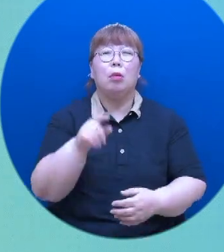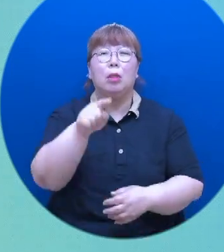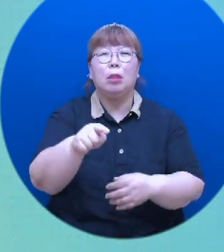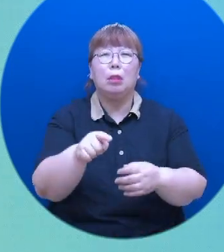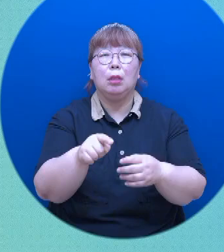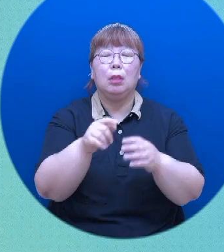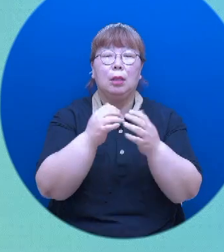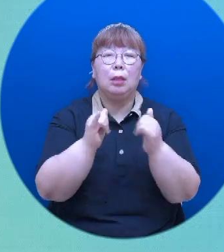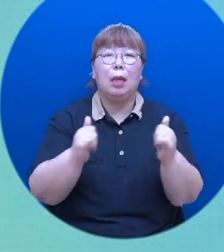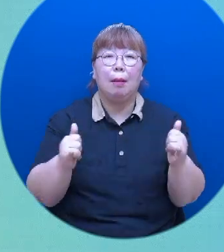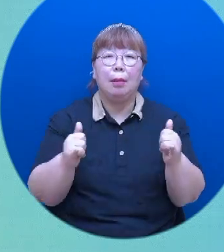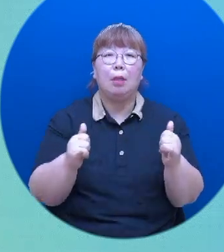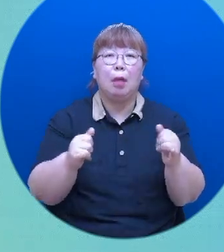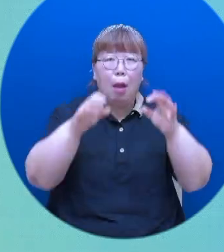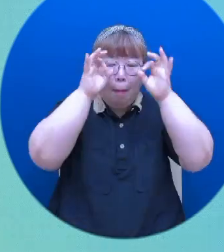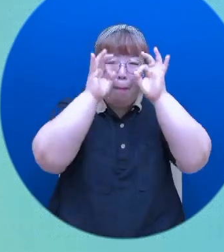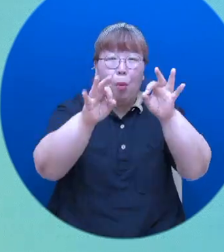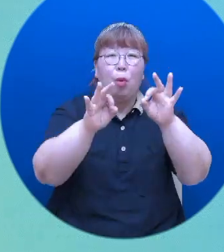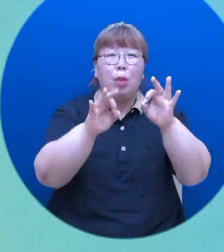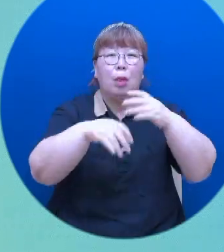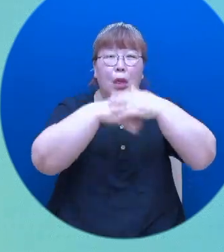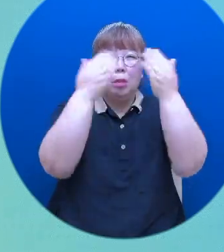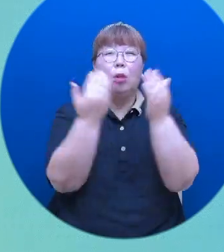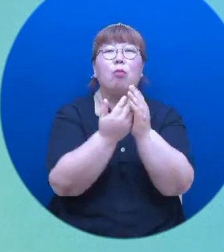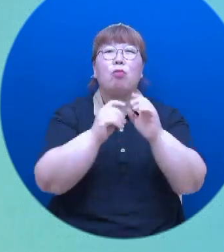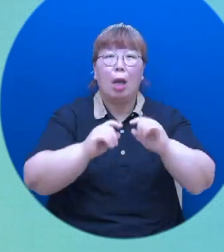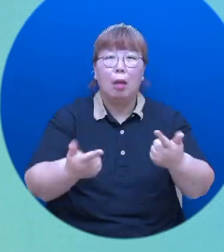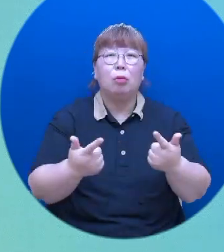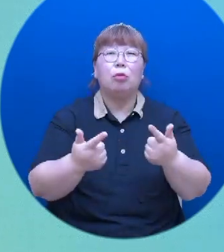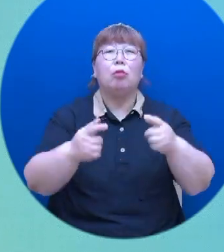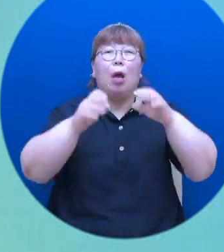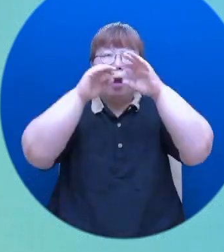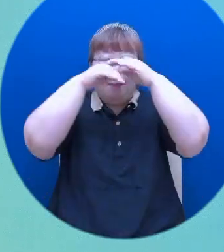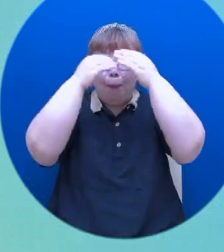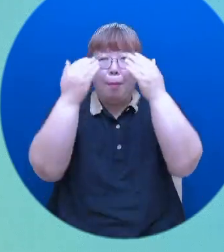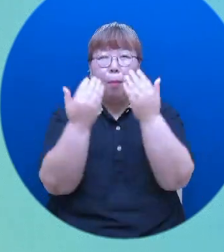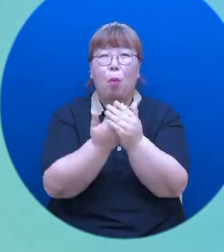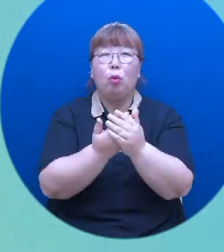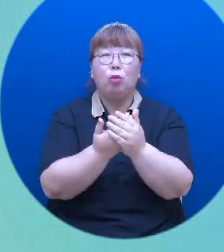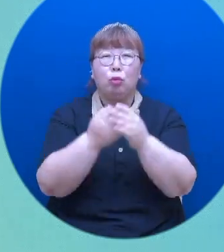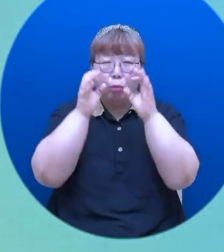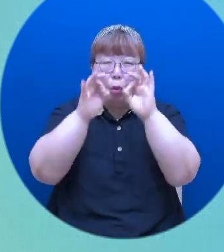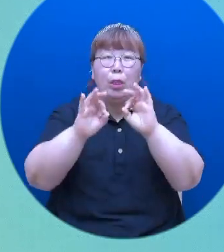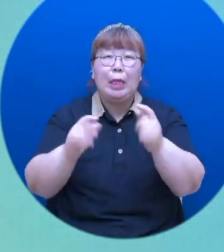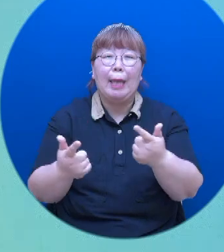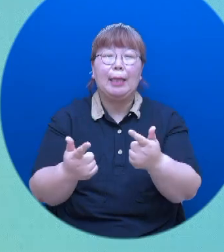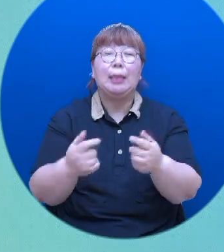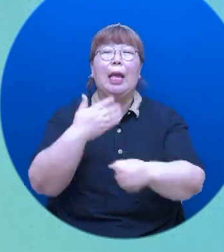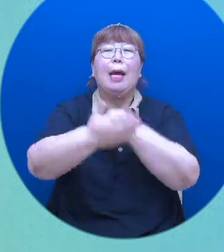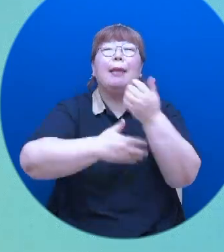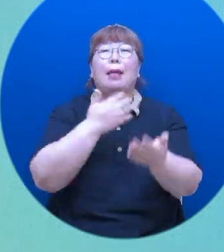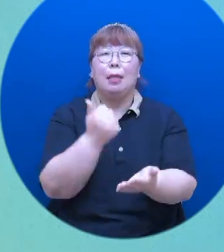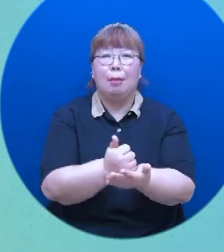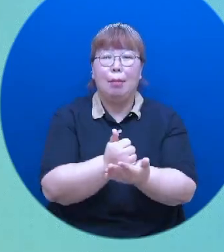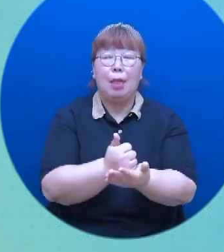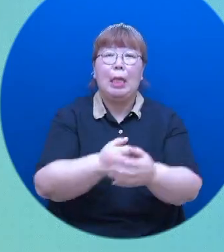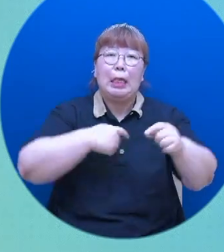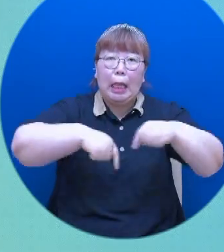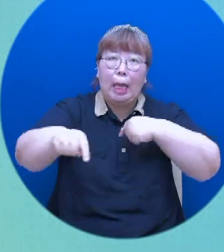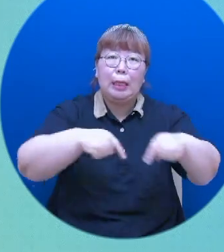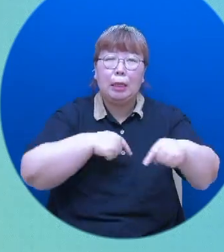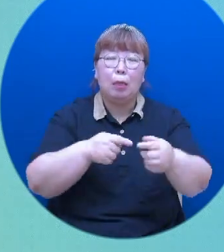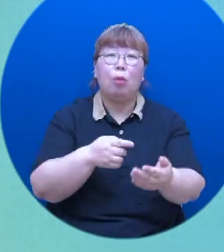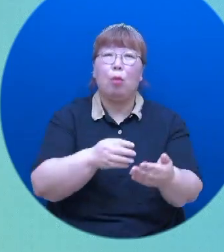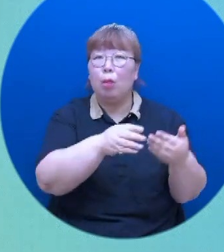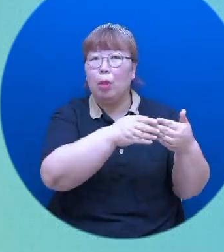안에 보이는 것이 전부 아니구나, 보이지 않는 하나님께서 이 모든 걸 다스리고 주장하는구나, 이것을 알게 된